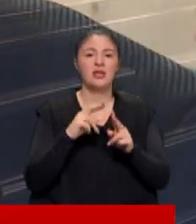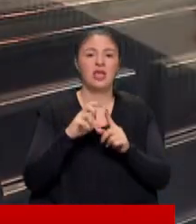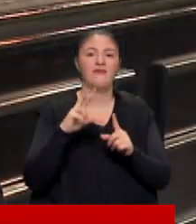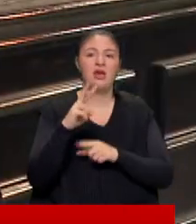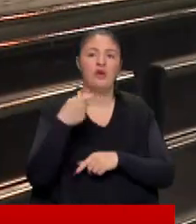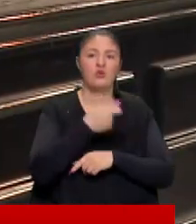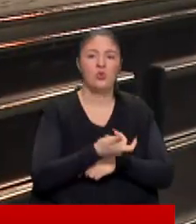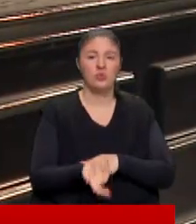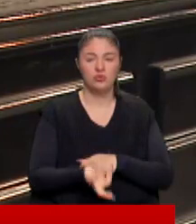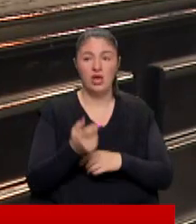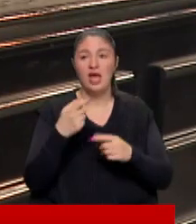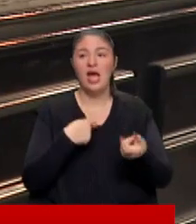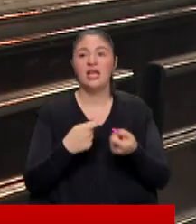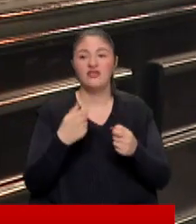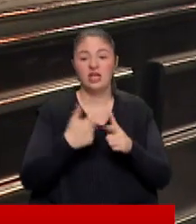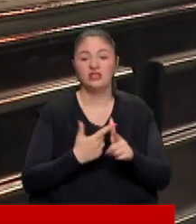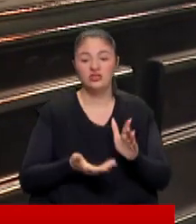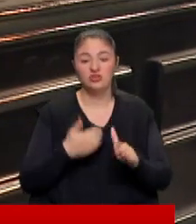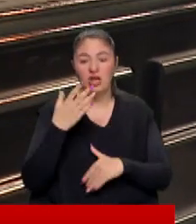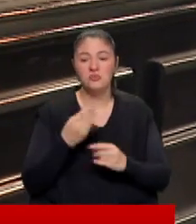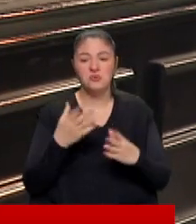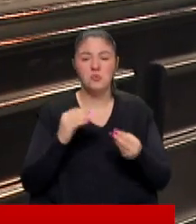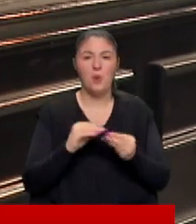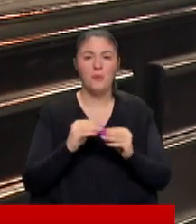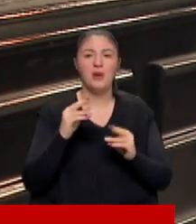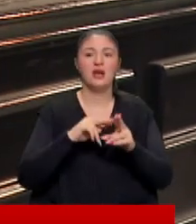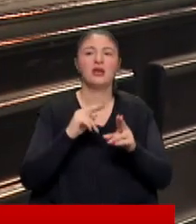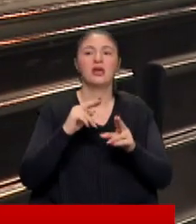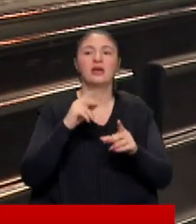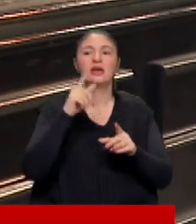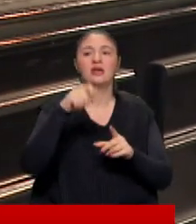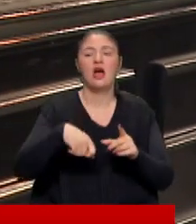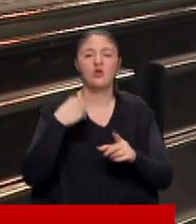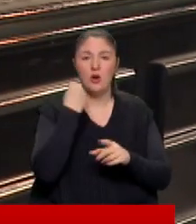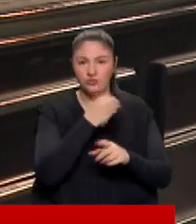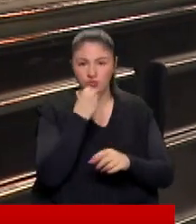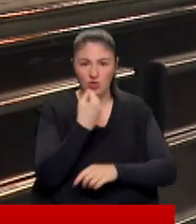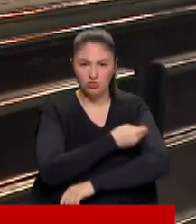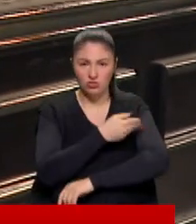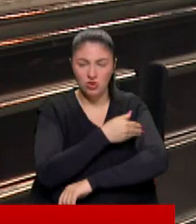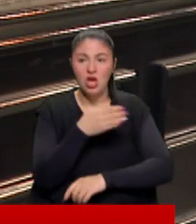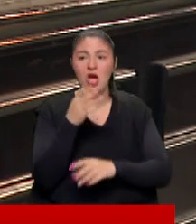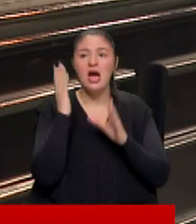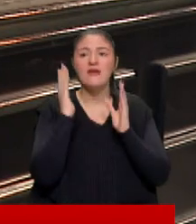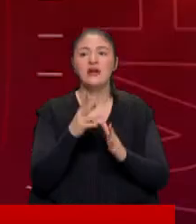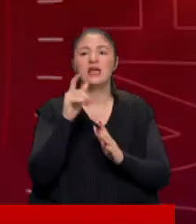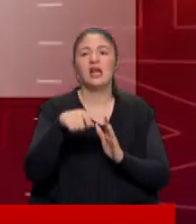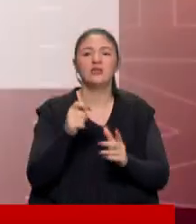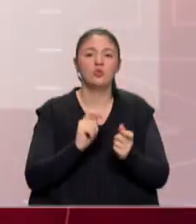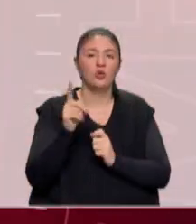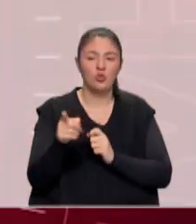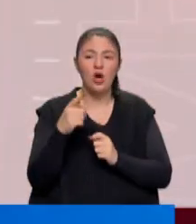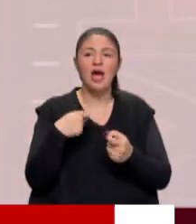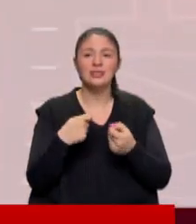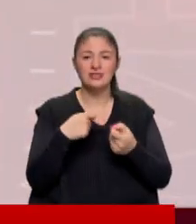KDV'miz. Esnafın kiradan sonra en büyük sorunu kredi kartı komisyonları. Nakit yerine tüketici daha çok kredi kartlarını tercih ediyor.